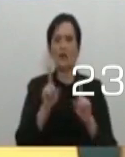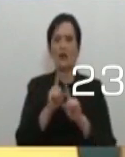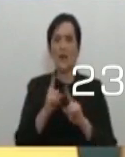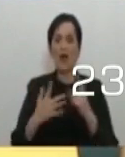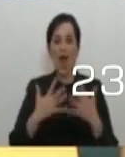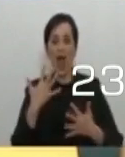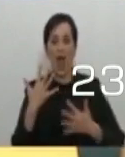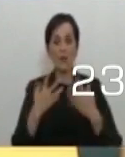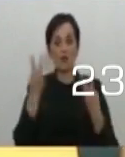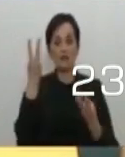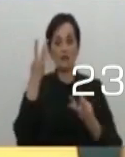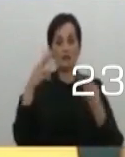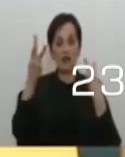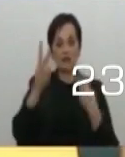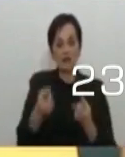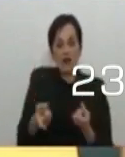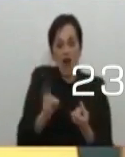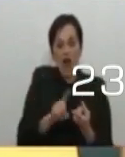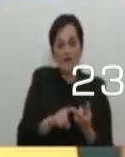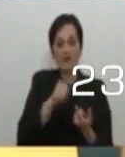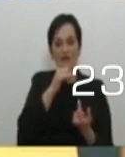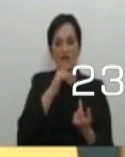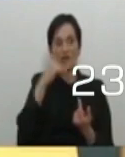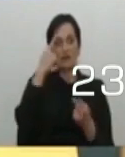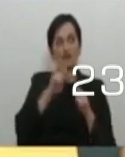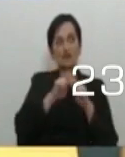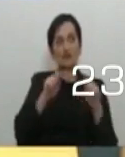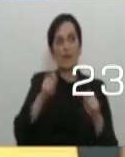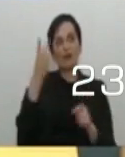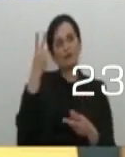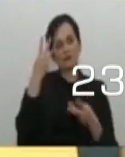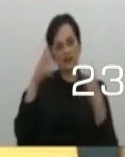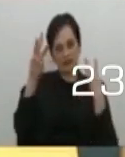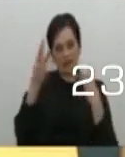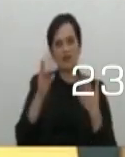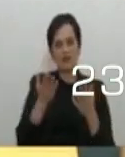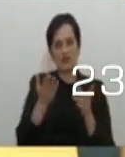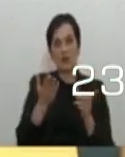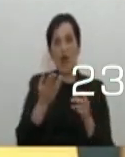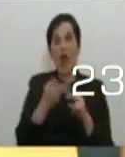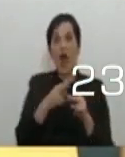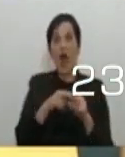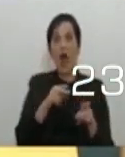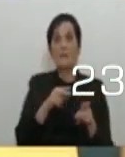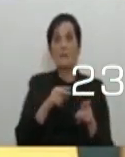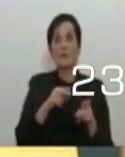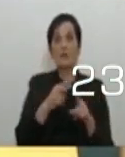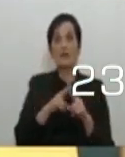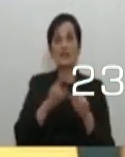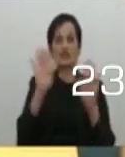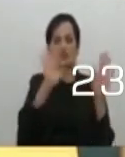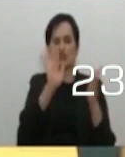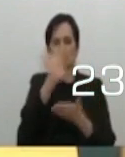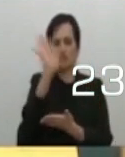და ტრენდული გავლენის ქვეშ არიან თავისი ვითომ შექმნილი რაღაც ტრენდის ეგრეთ წოდებულ პატარა ბაბლში, თუმცა ამის ჩამორცხველი